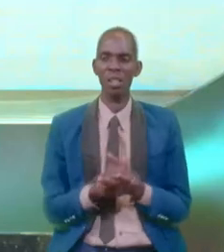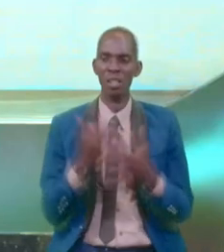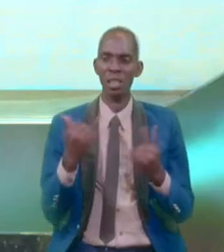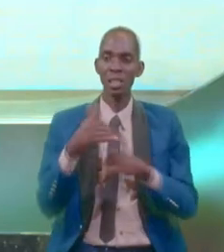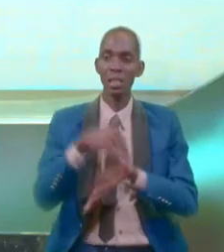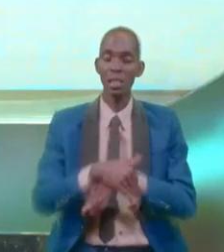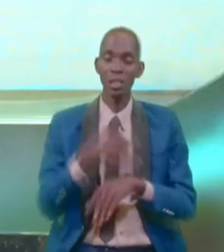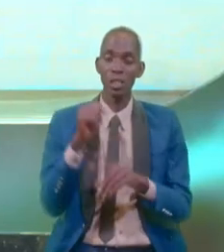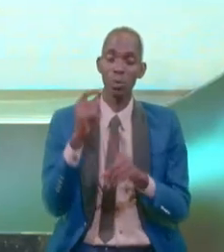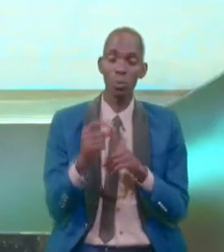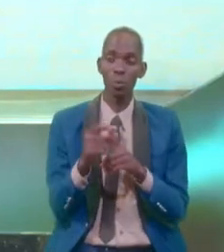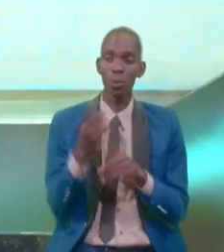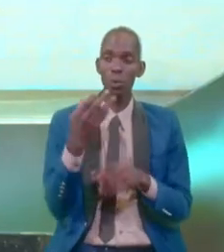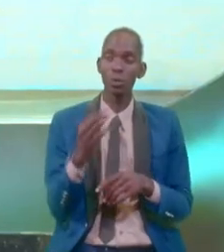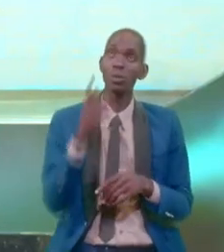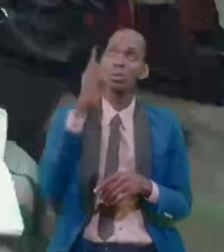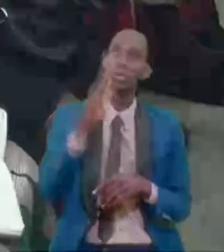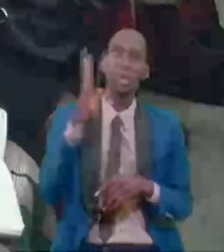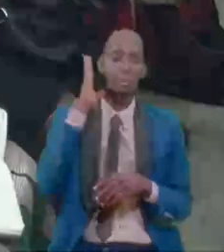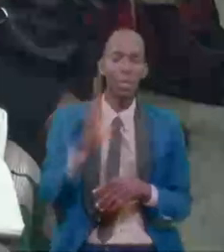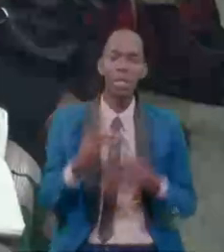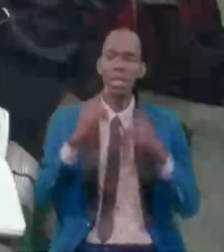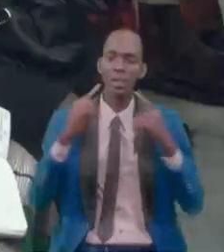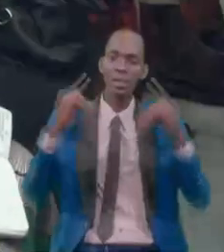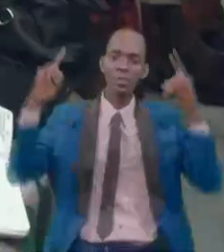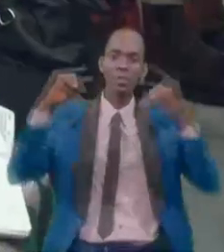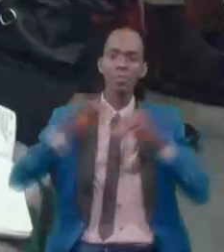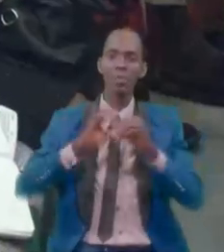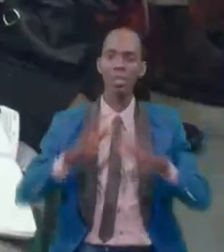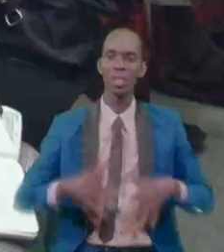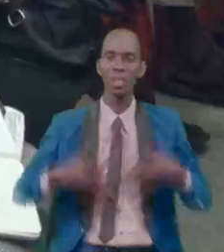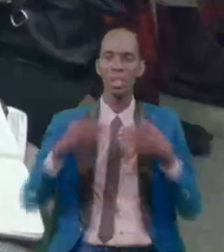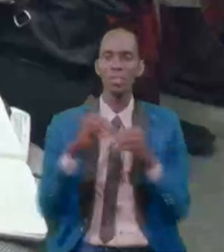Ce soir, la parole de Dieu va s'accomplir dans votre vie.